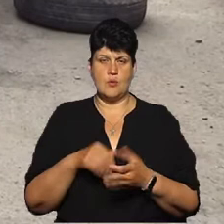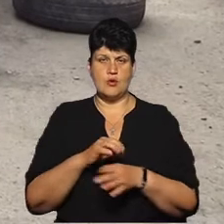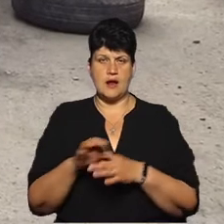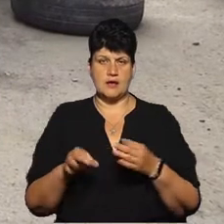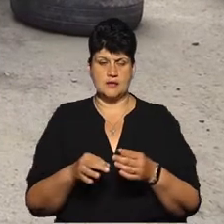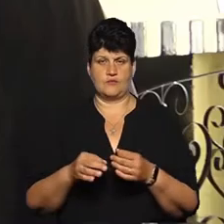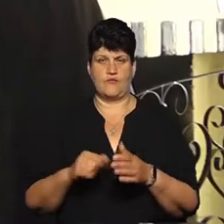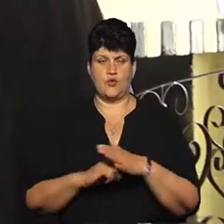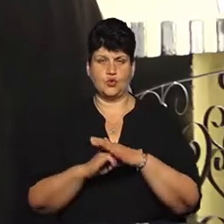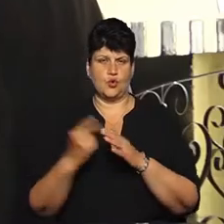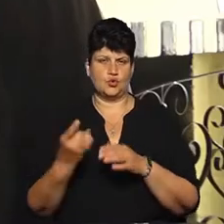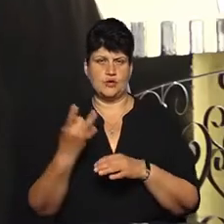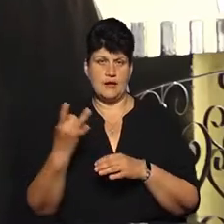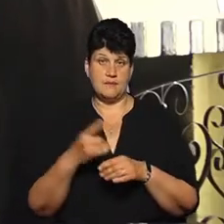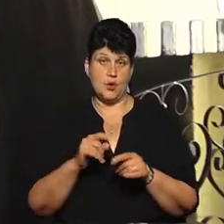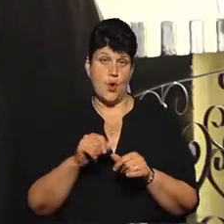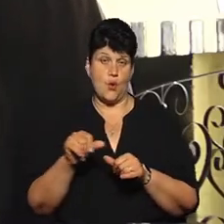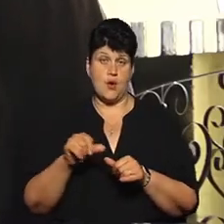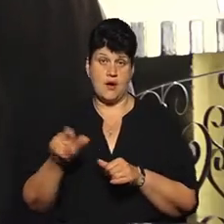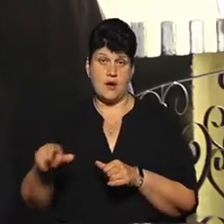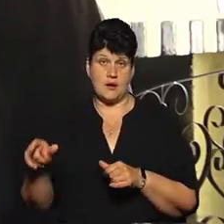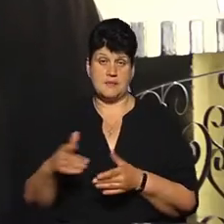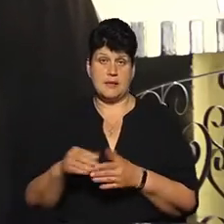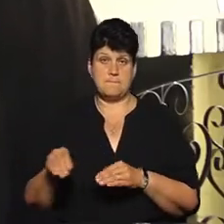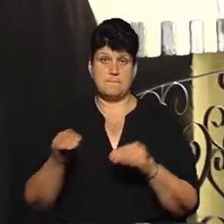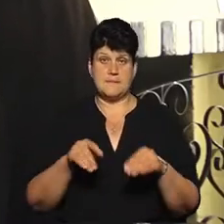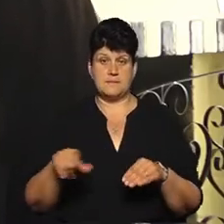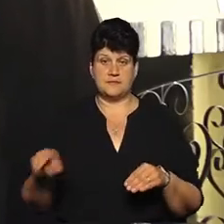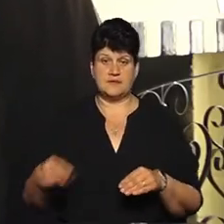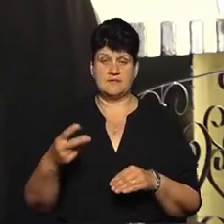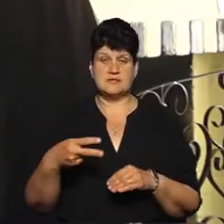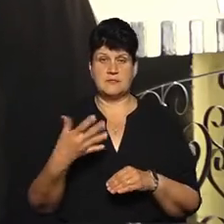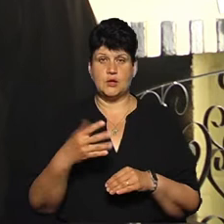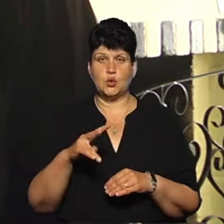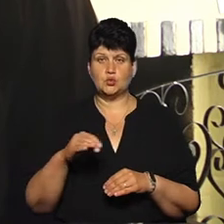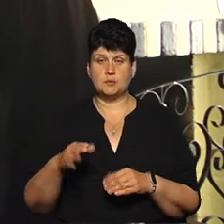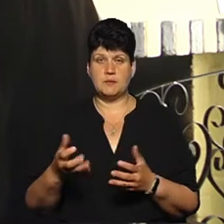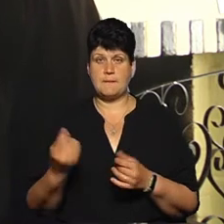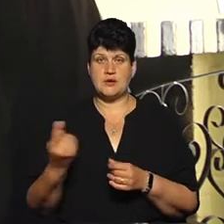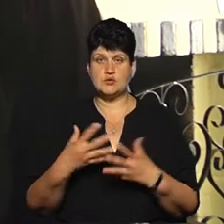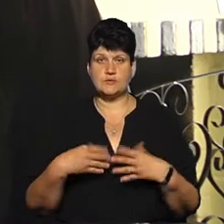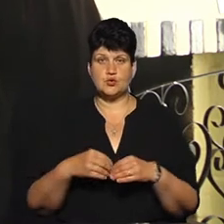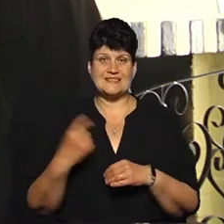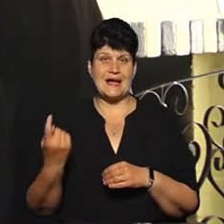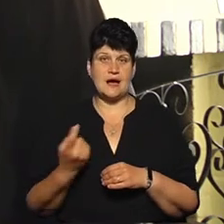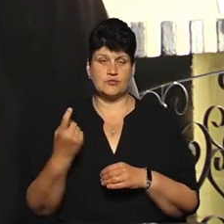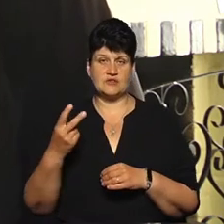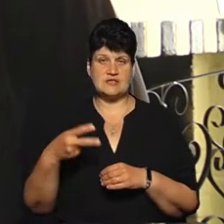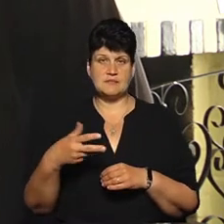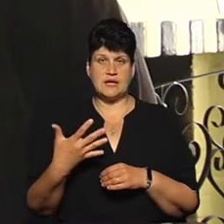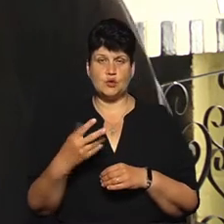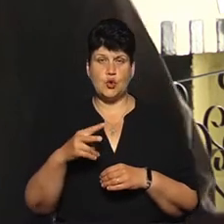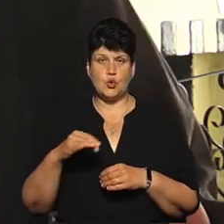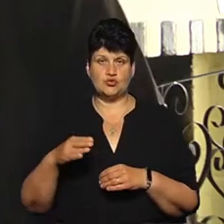них – переселенці. 25 лютого ми прийняли першу сім'ю із Харкова. І практично 25 лютого ввечері вони перші